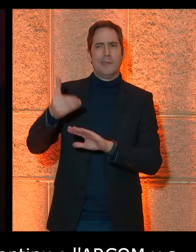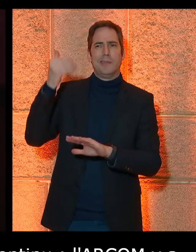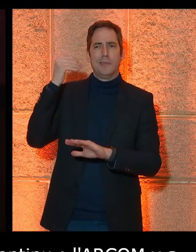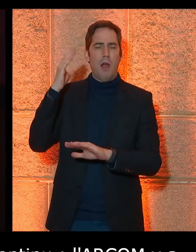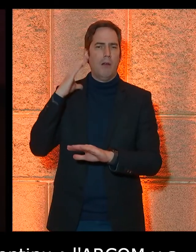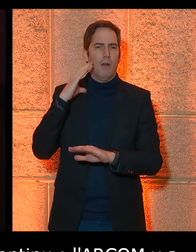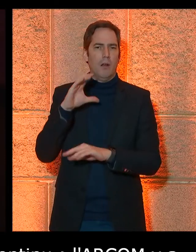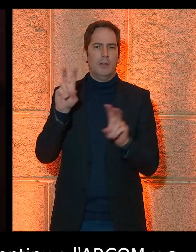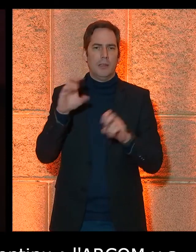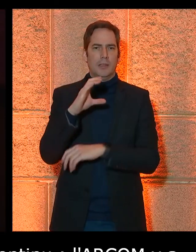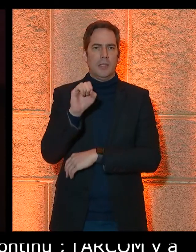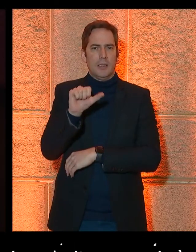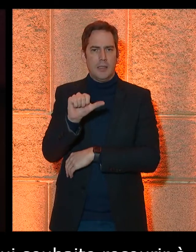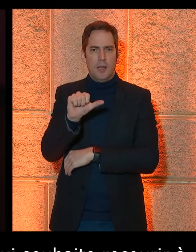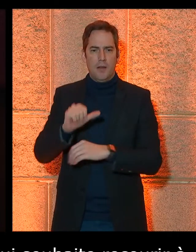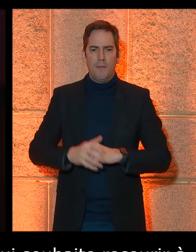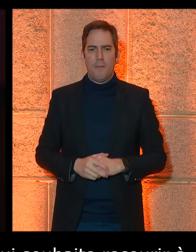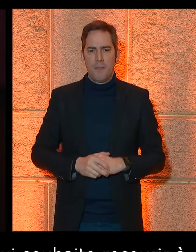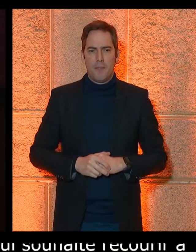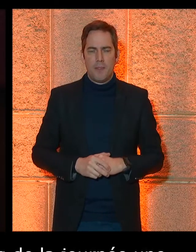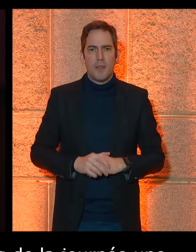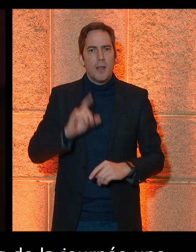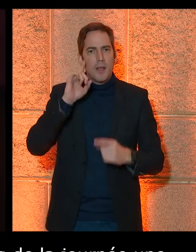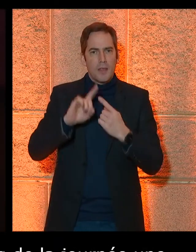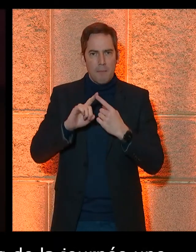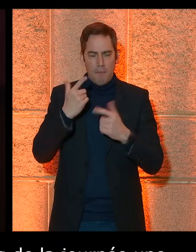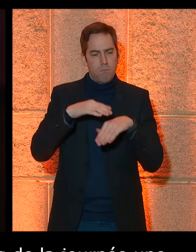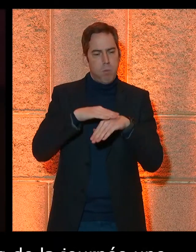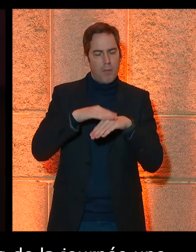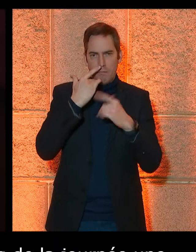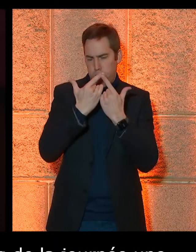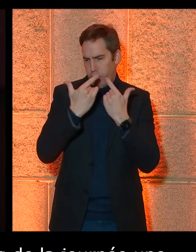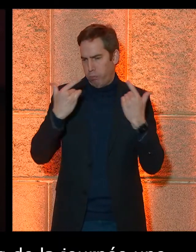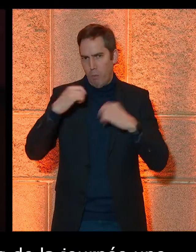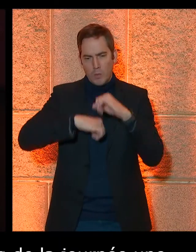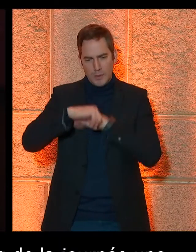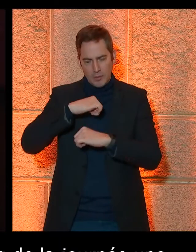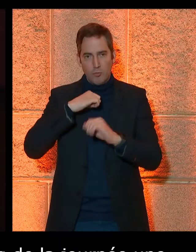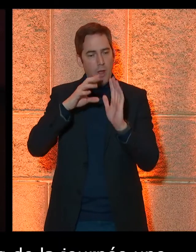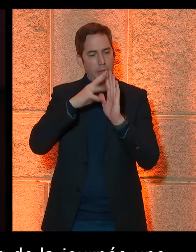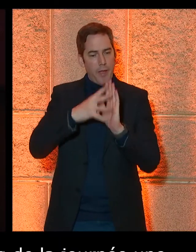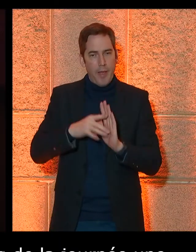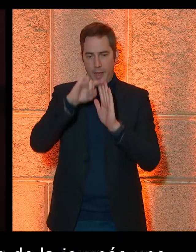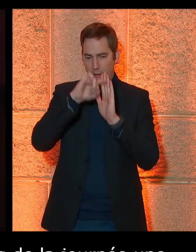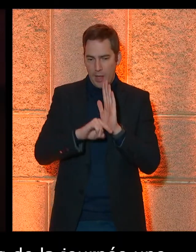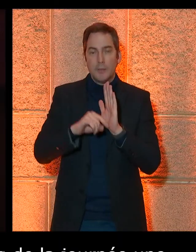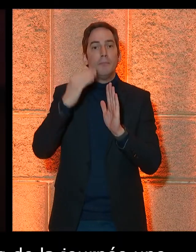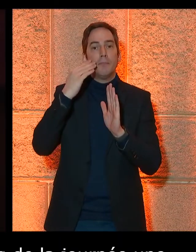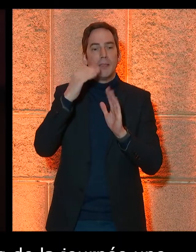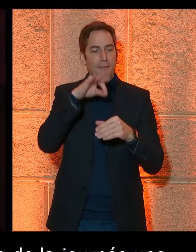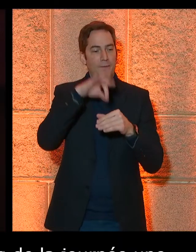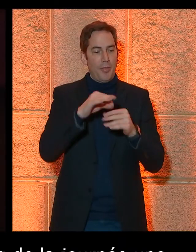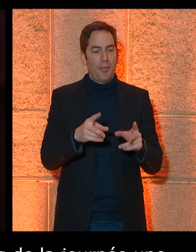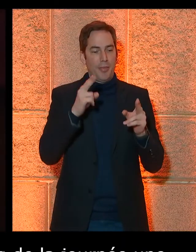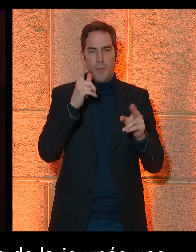CSA, relative au pluralisme politique, donc les règles applicables pendant les périodes électorales, et